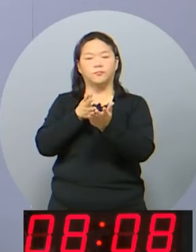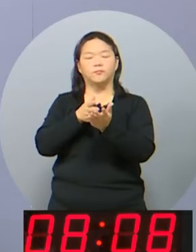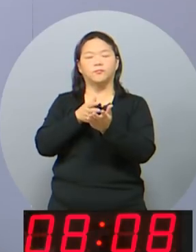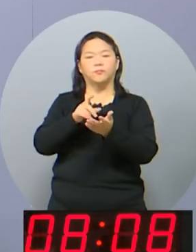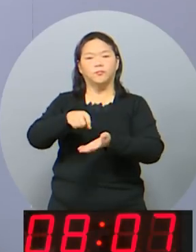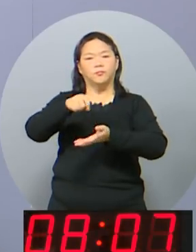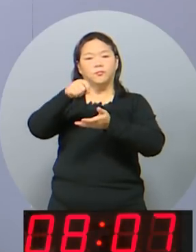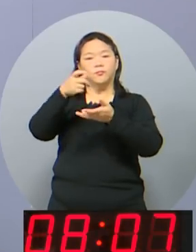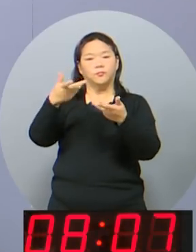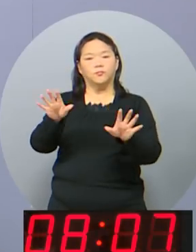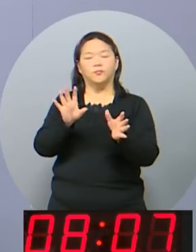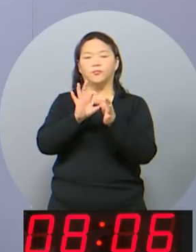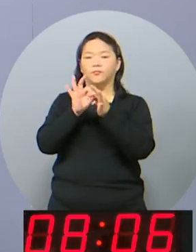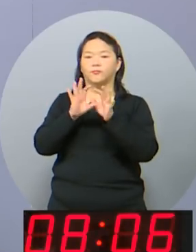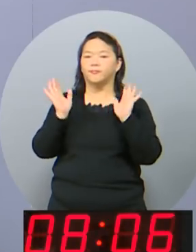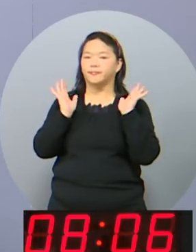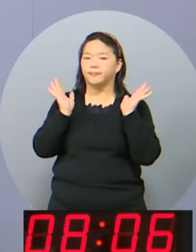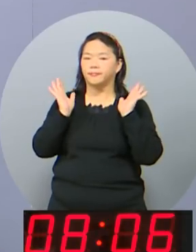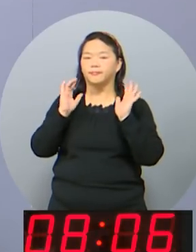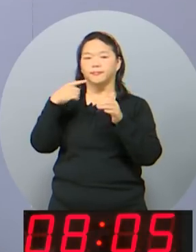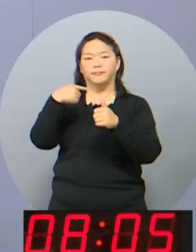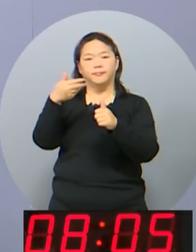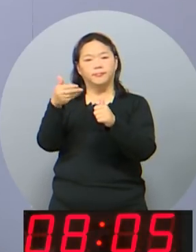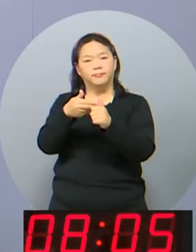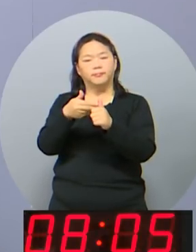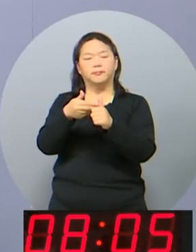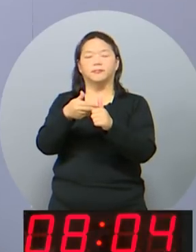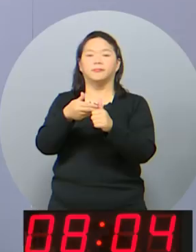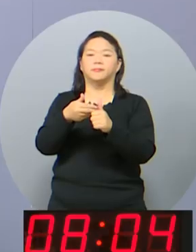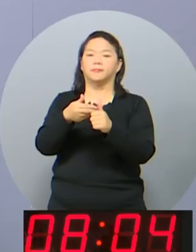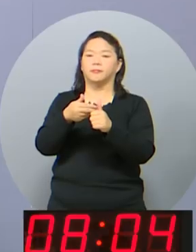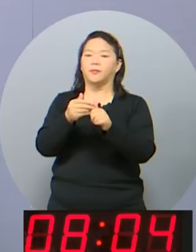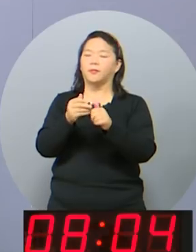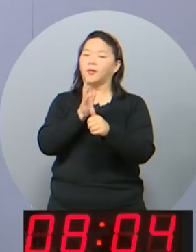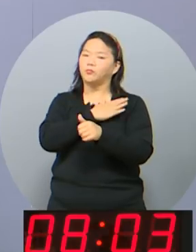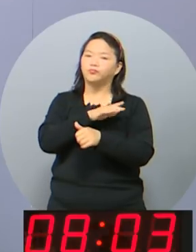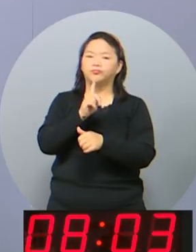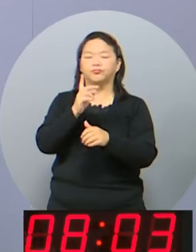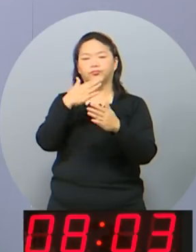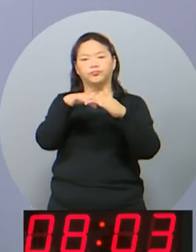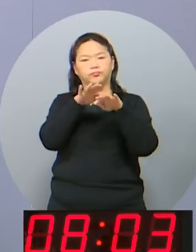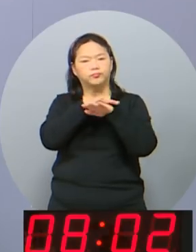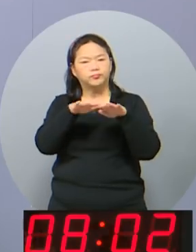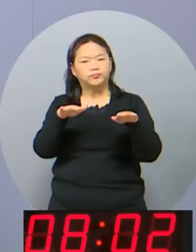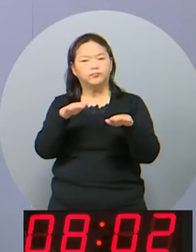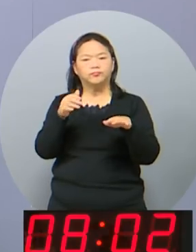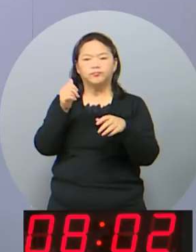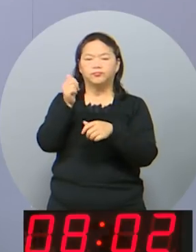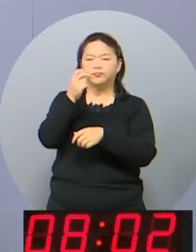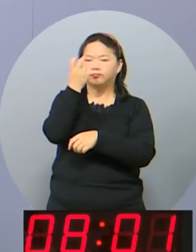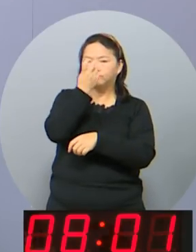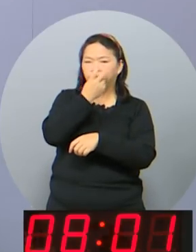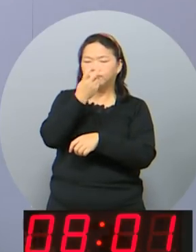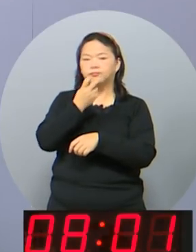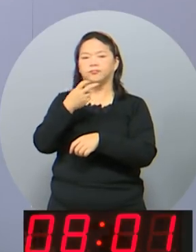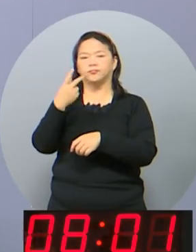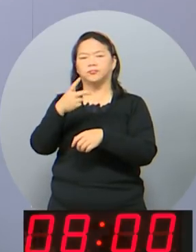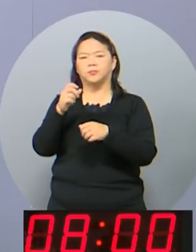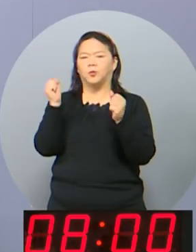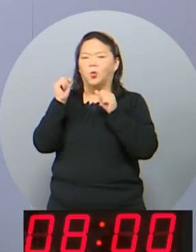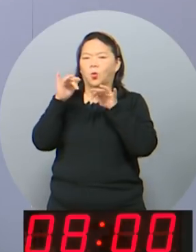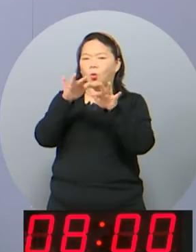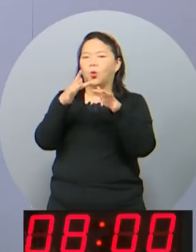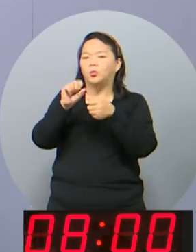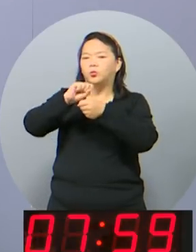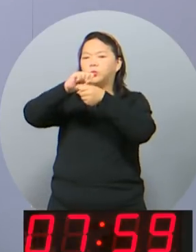多关于小孩子在教育方面，不管是这个学校安全的巡逻，不管是冷气的设